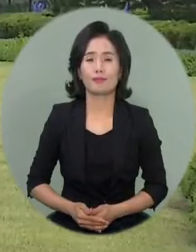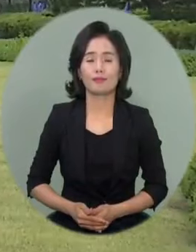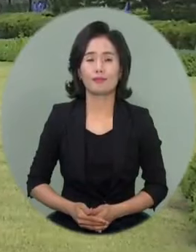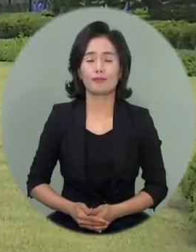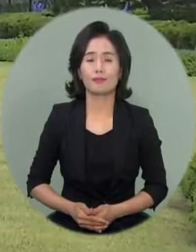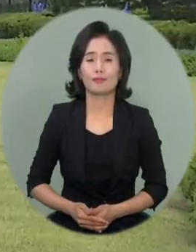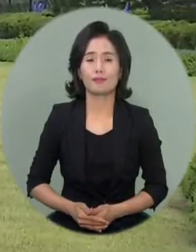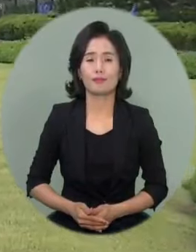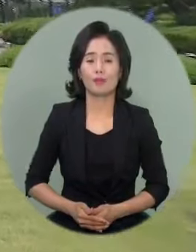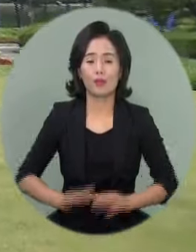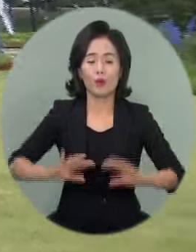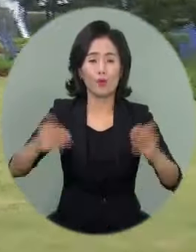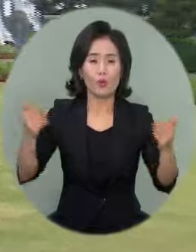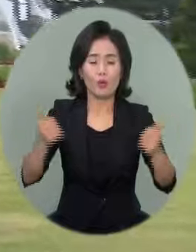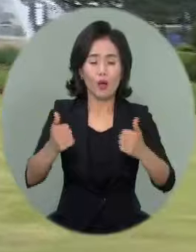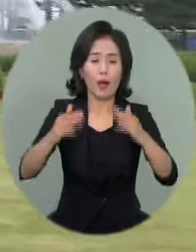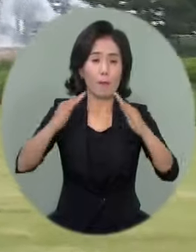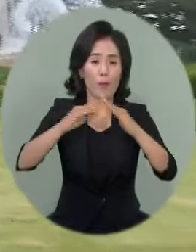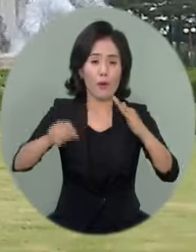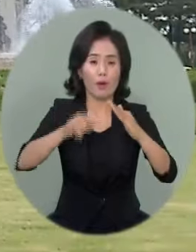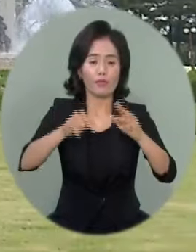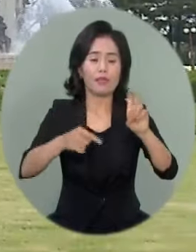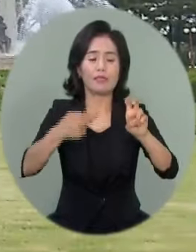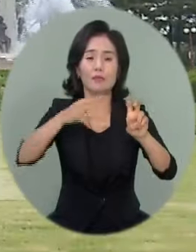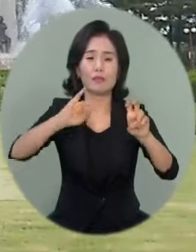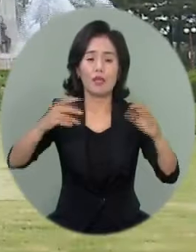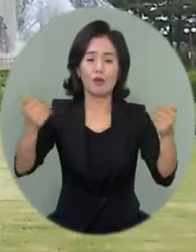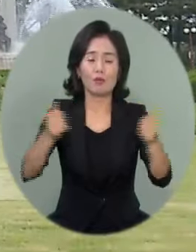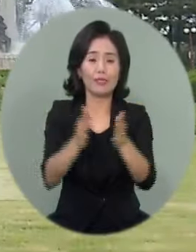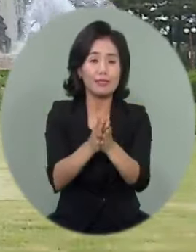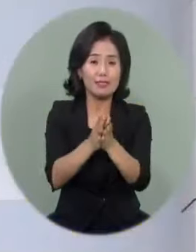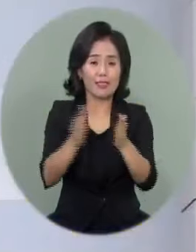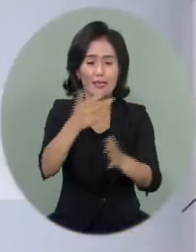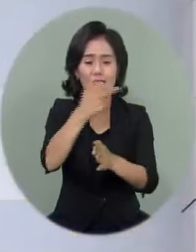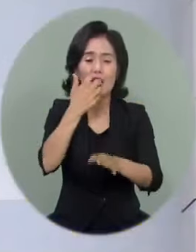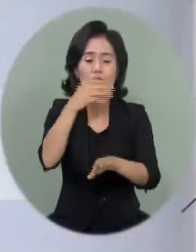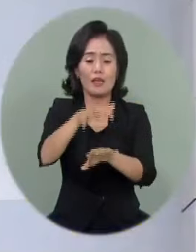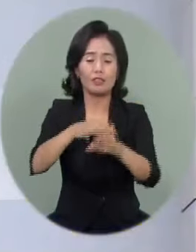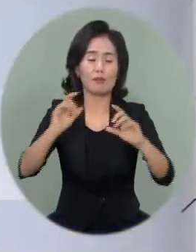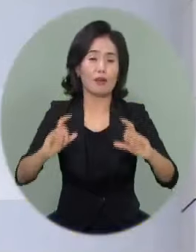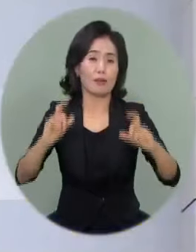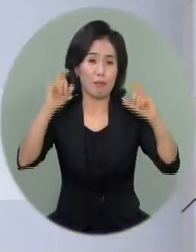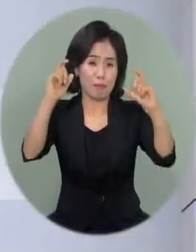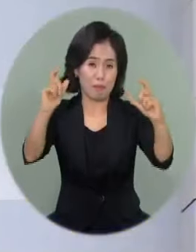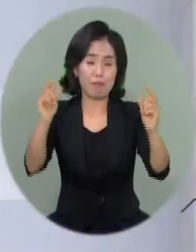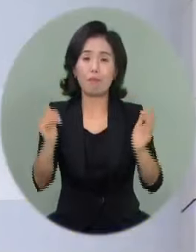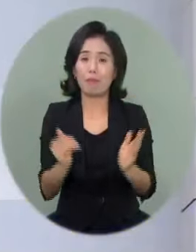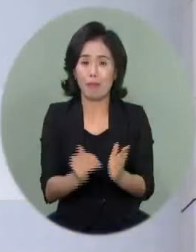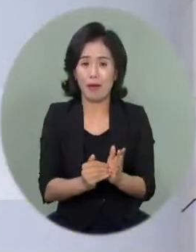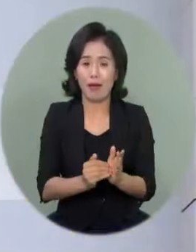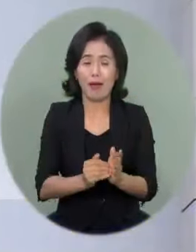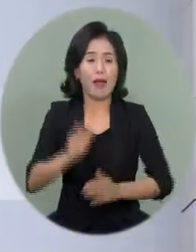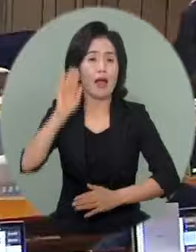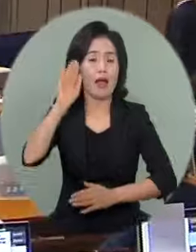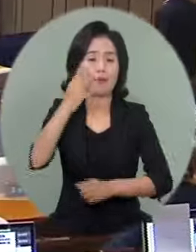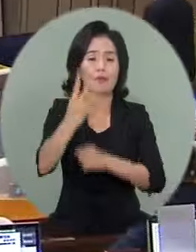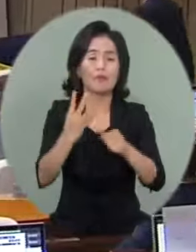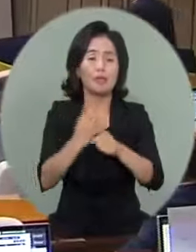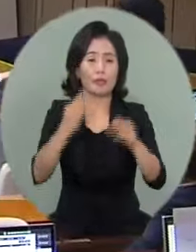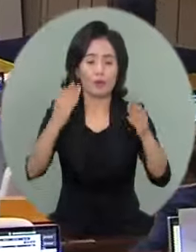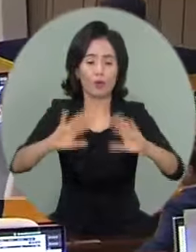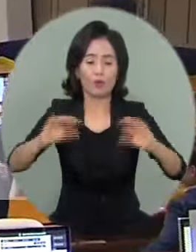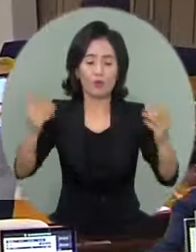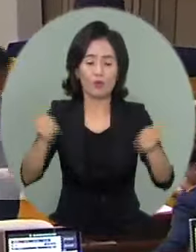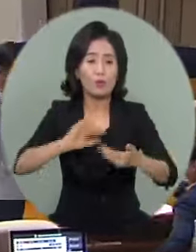살펴봤습니다 국회의사당 외벽에 22대 국회 시작을 알리는 대형현수막이 내 였습니다 앞으로 4년간